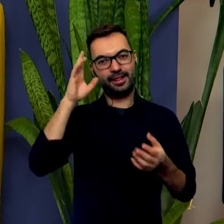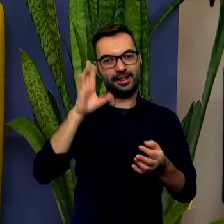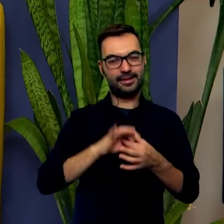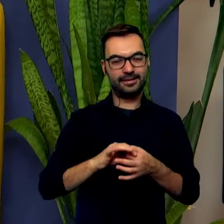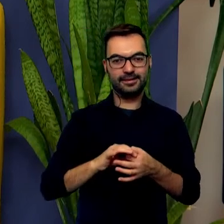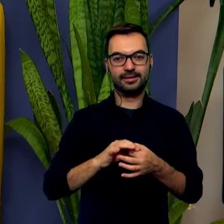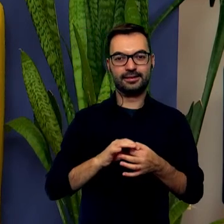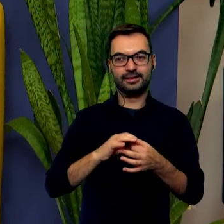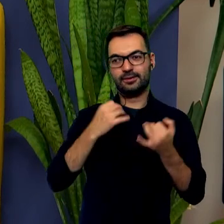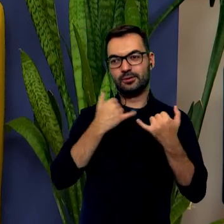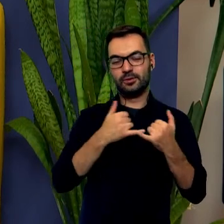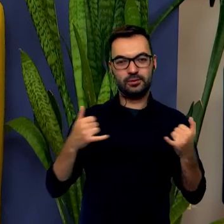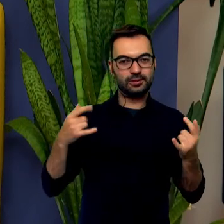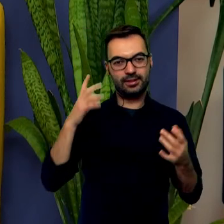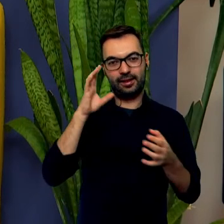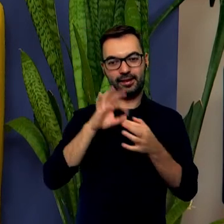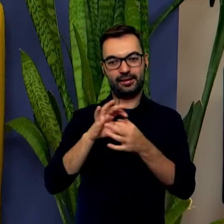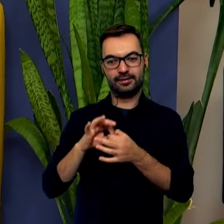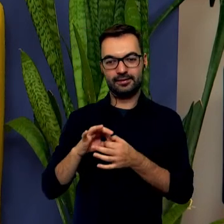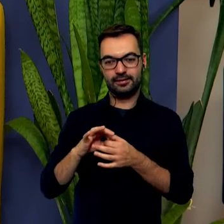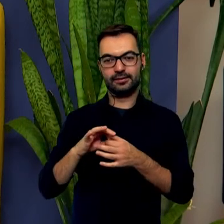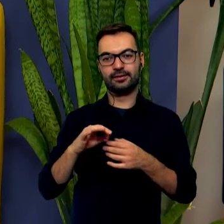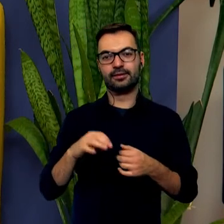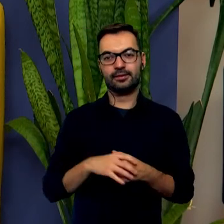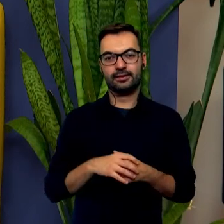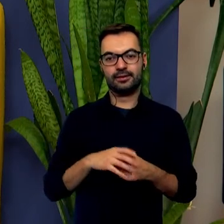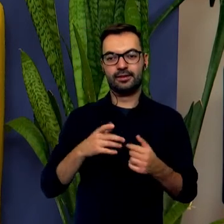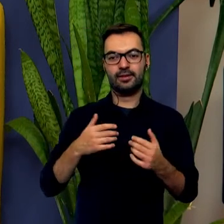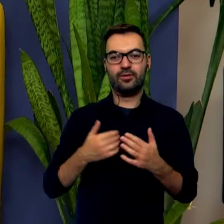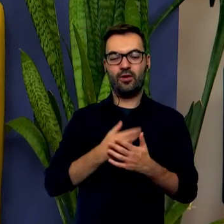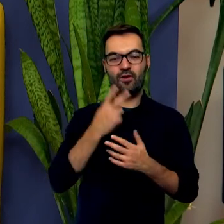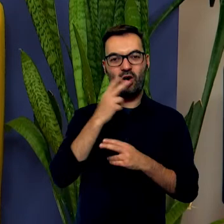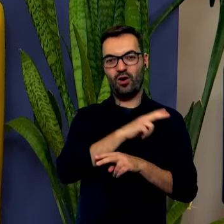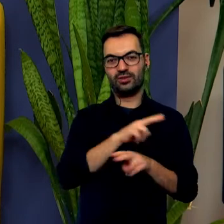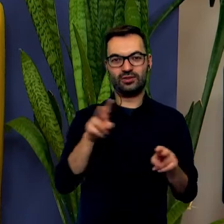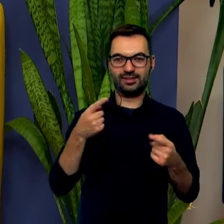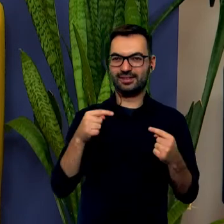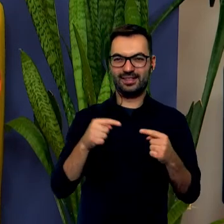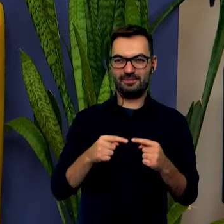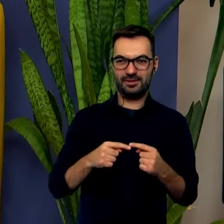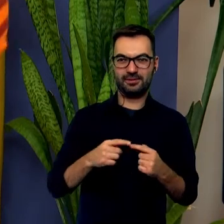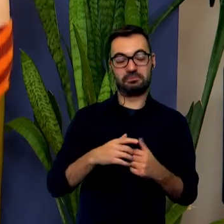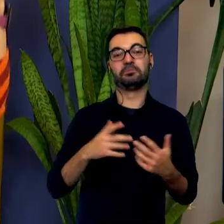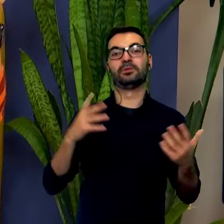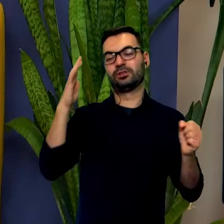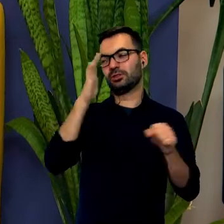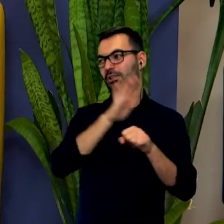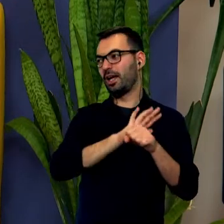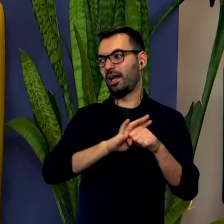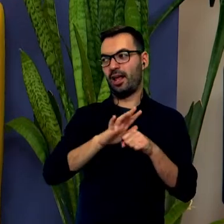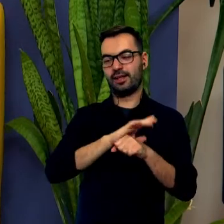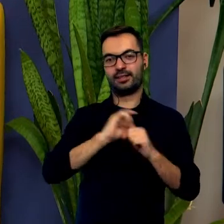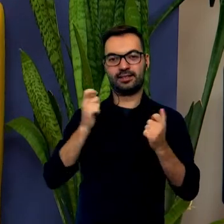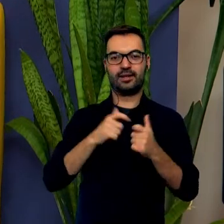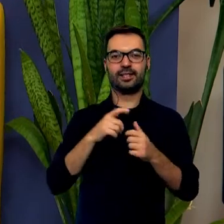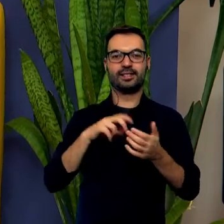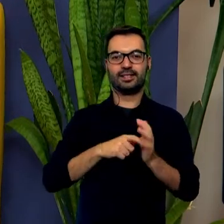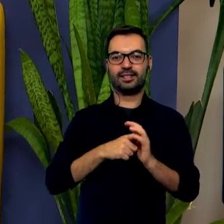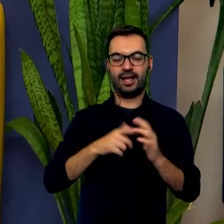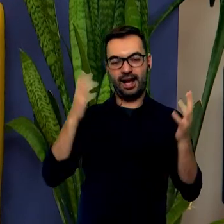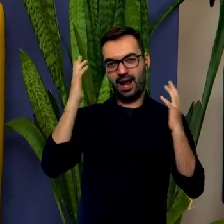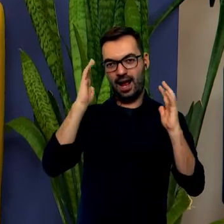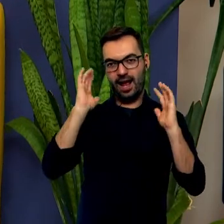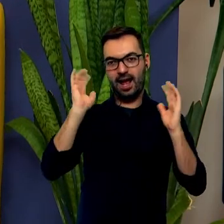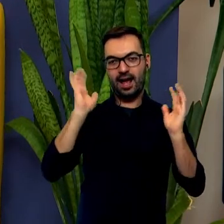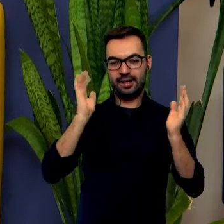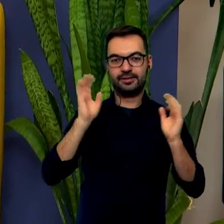nawiązaniami przeróżnymi do takich rzeczy, które raczej na Nowych Horyzontach nie są pokazywane. Szaleństwo, cała sala zwariowała na punkcie